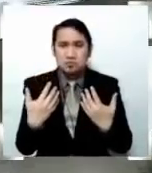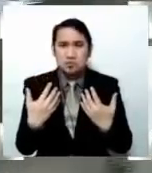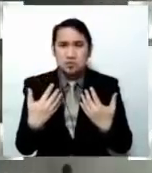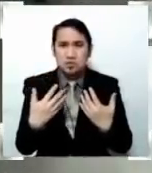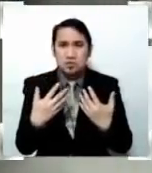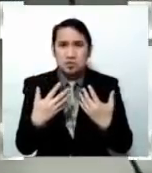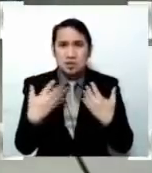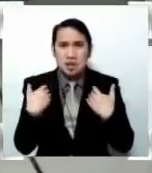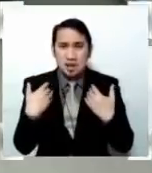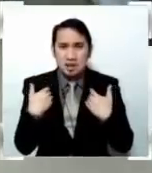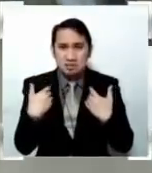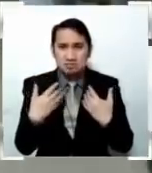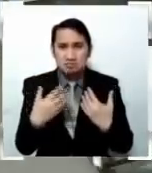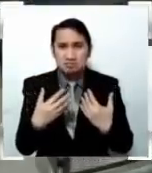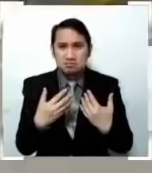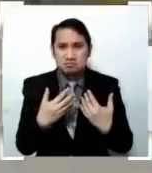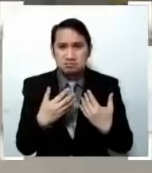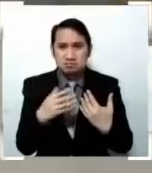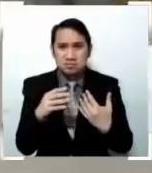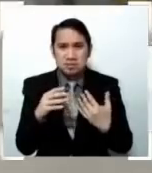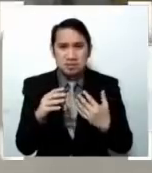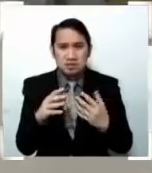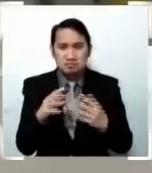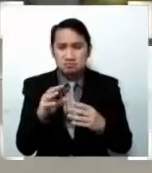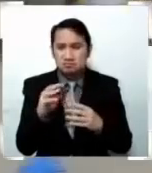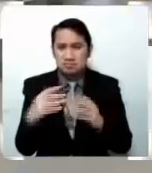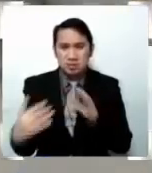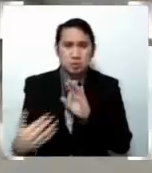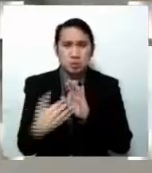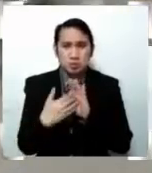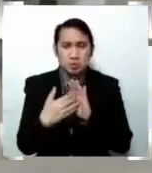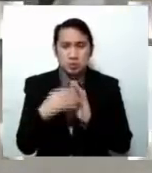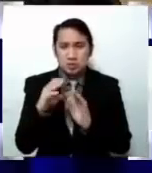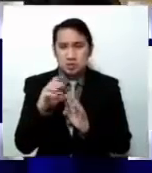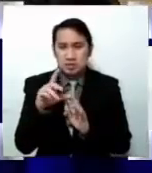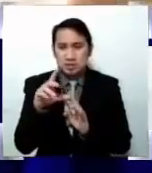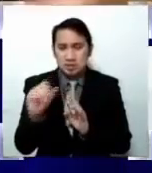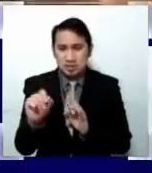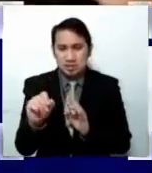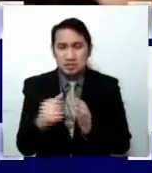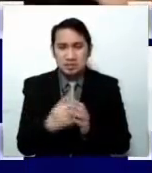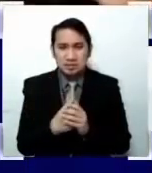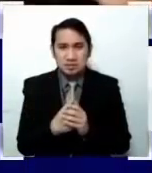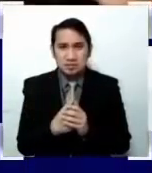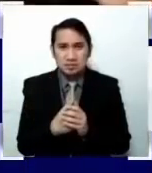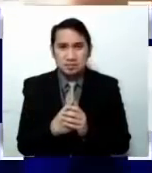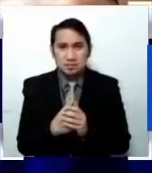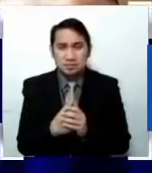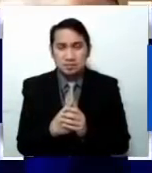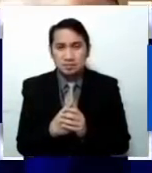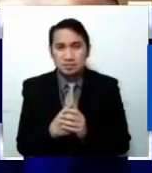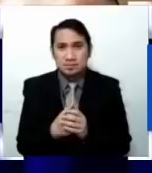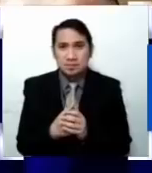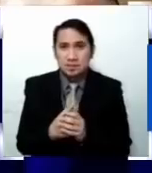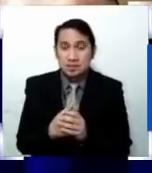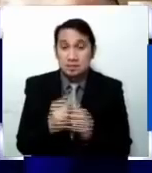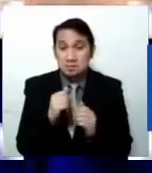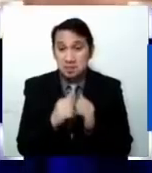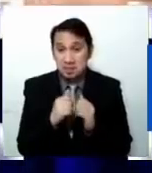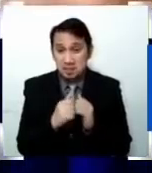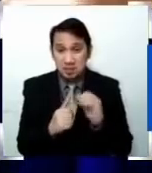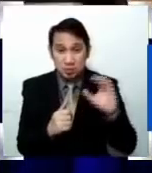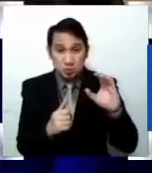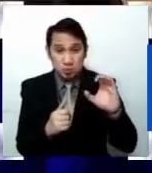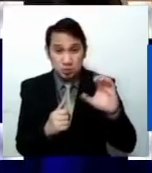na pag-produce ng immune cells na umaatake sa internal organs ng pasyente. Alulusawin niya ito, no? Kasi